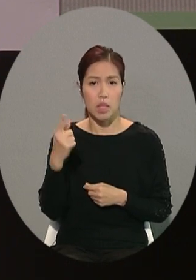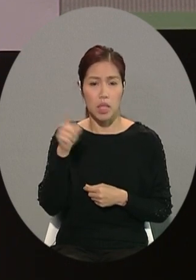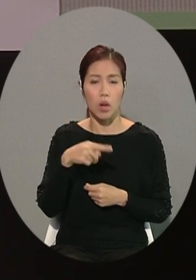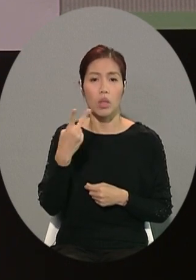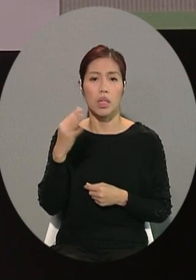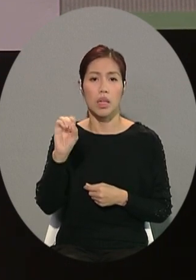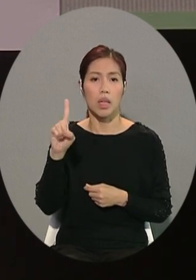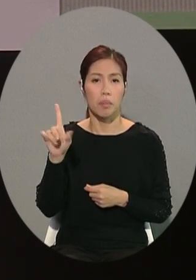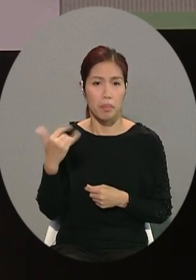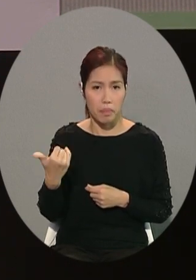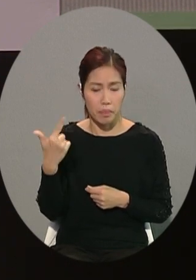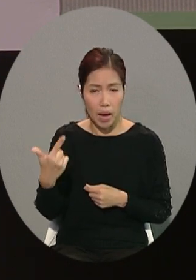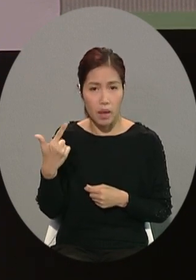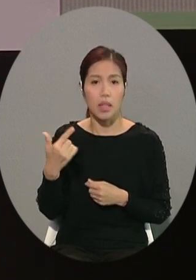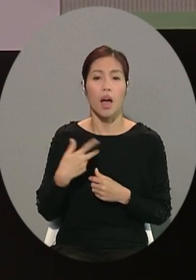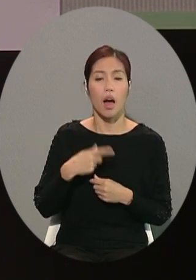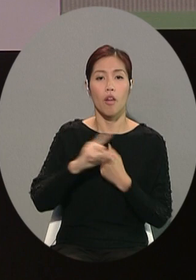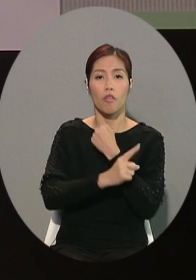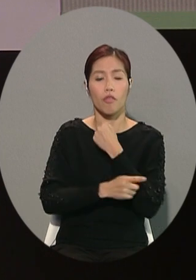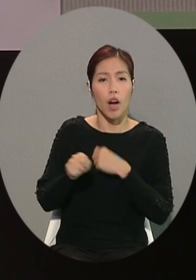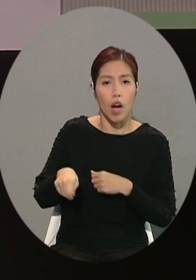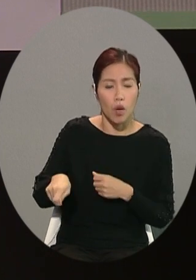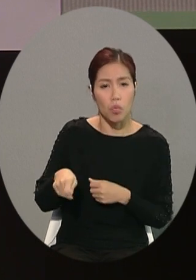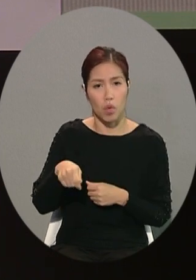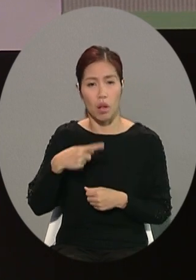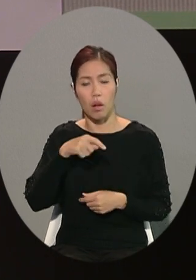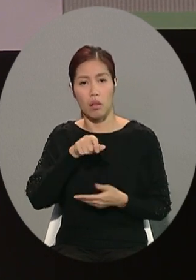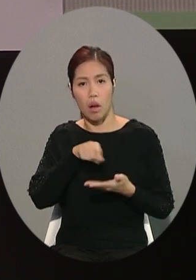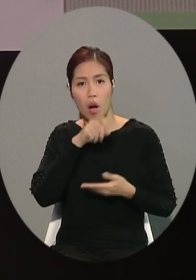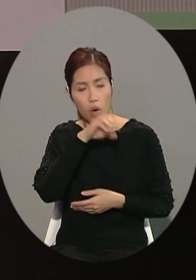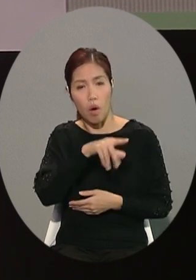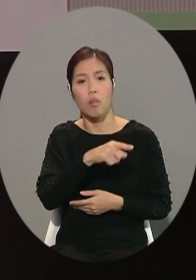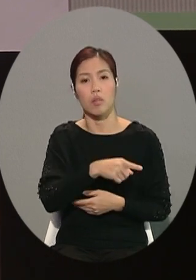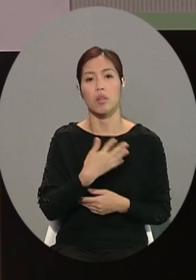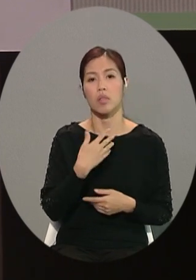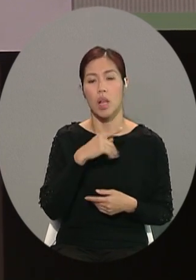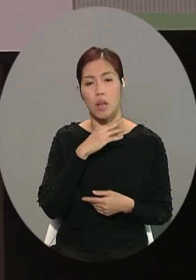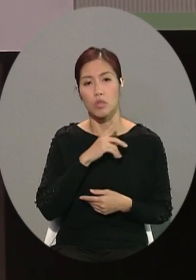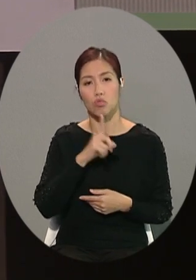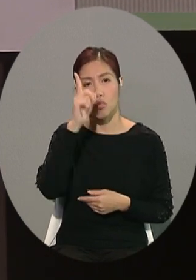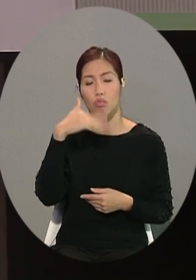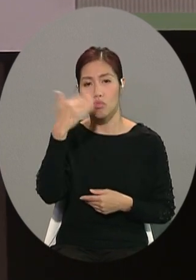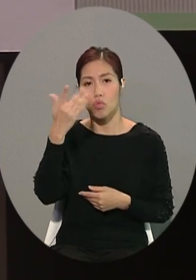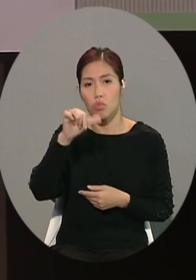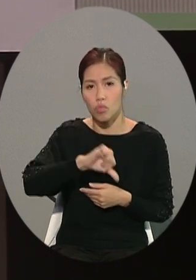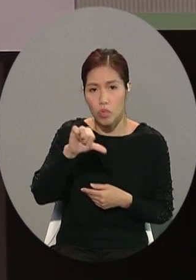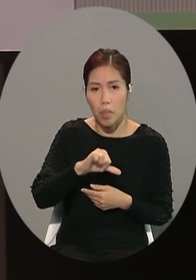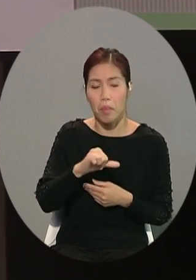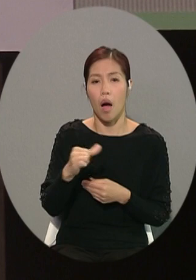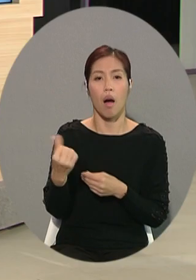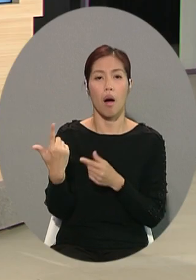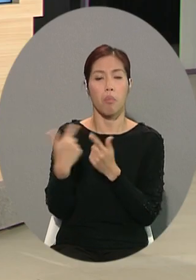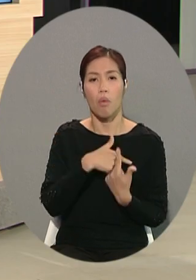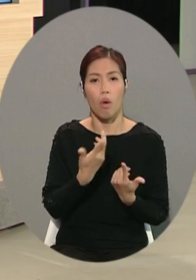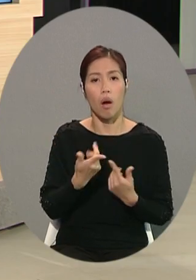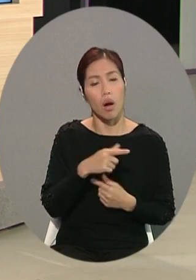HCMA361/2018， 是連法官都說得出這個人是一個不誠實的人，因為他屢次說大話，上訴失敗駁回。我想問四號候選人，你有什麼